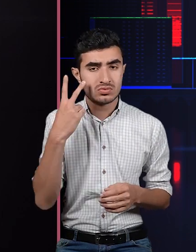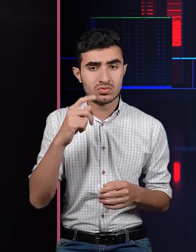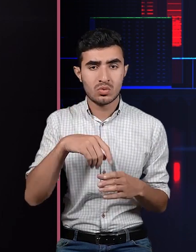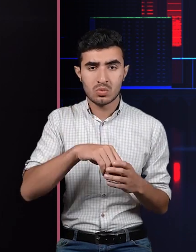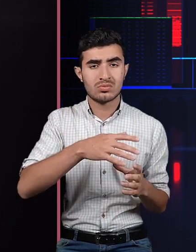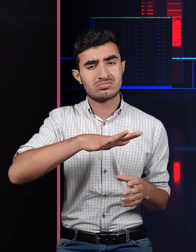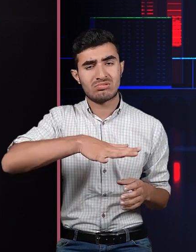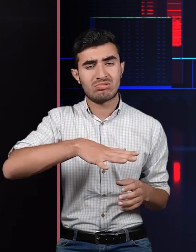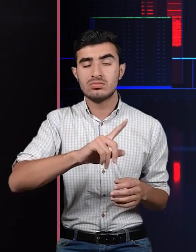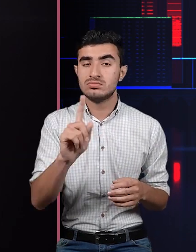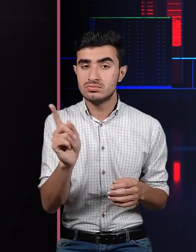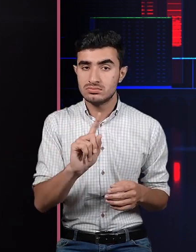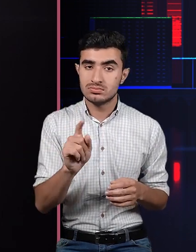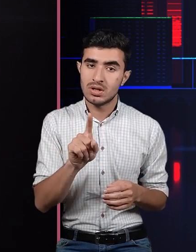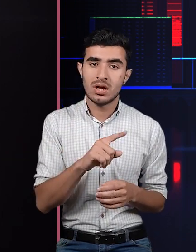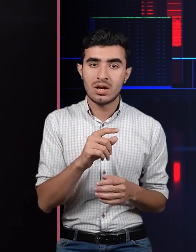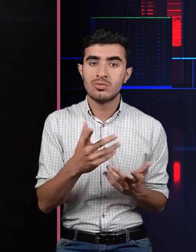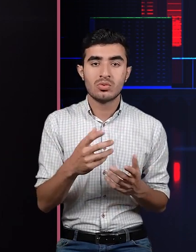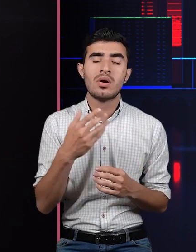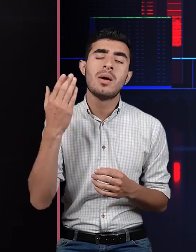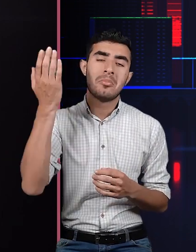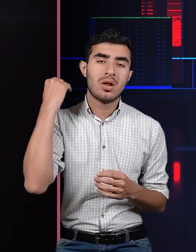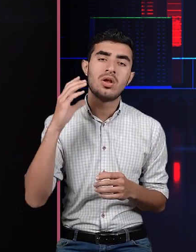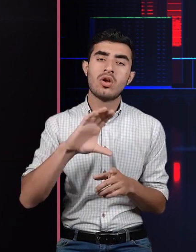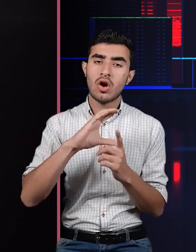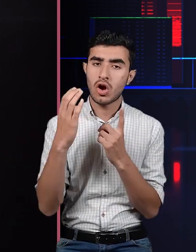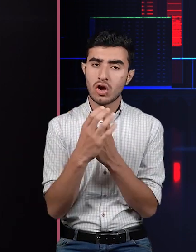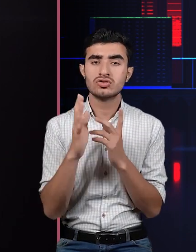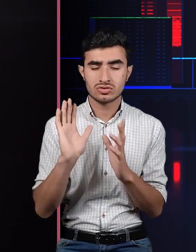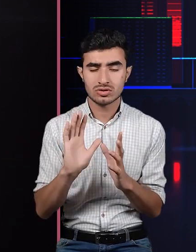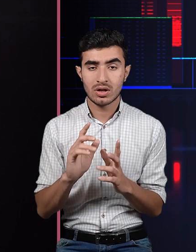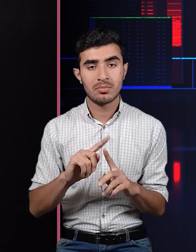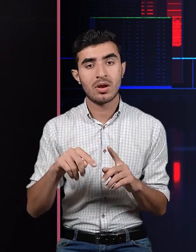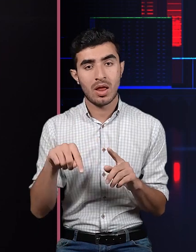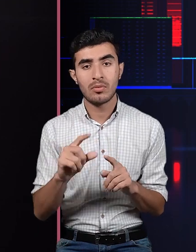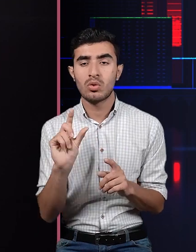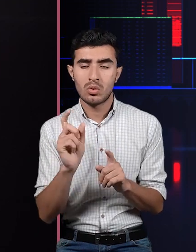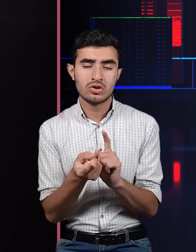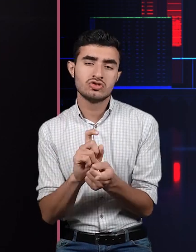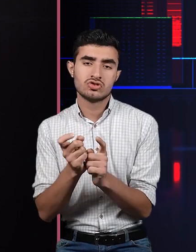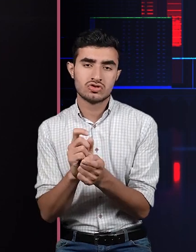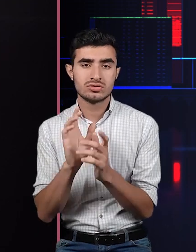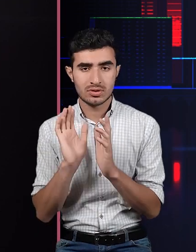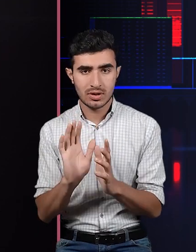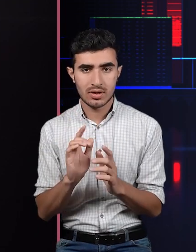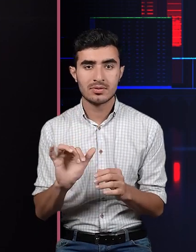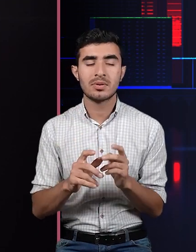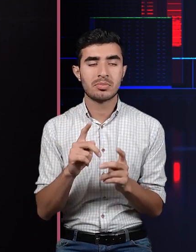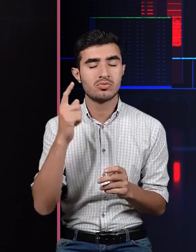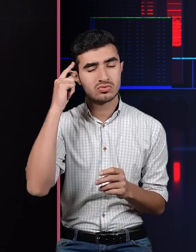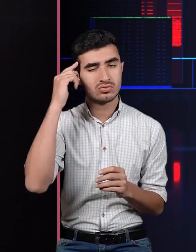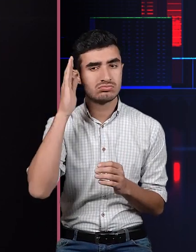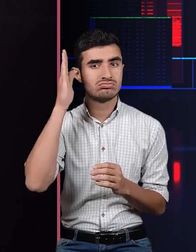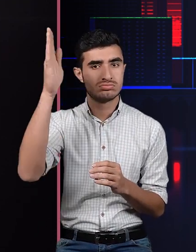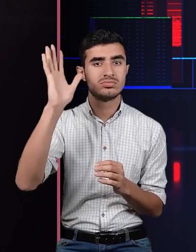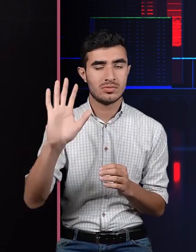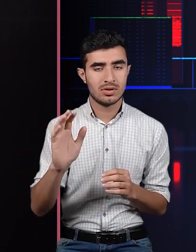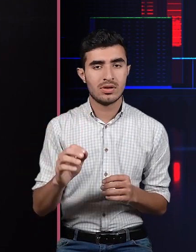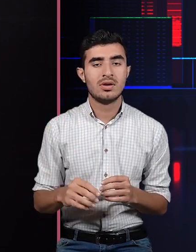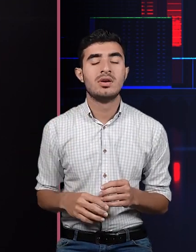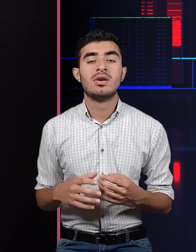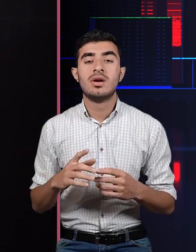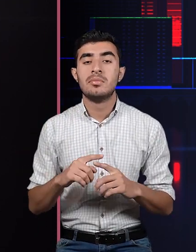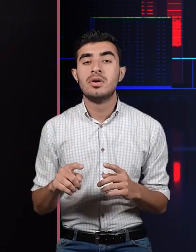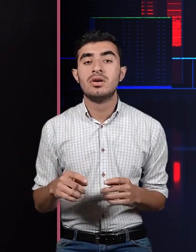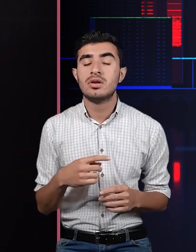वन शुड नॉट लुक डाउन अपॉन इट. यहाँ पे पहले तो ये कल्चर बहुत था, अब माशाल्लाह से चीज़ें बदल रही हैं, लोग इवॉल्व हो रहे